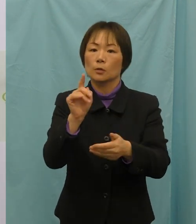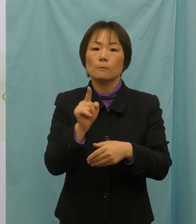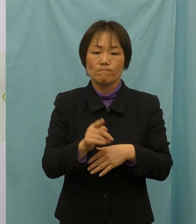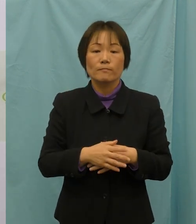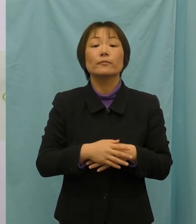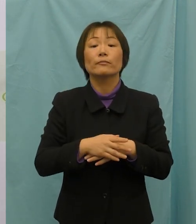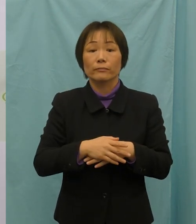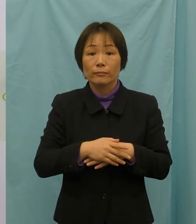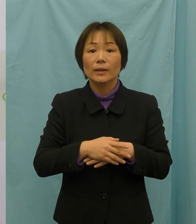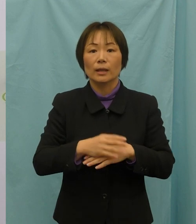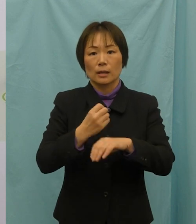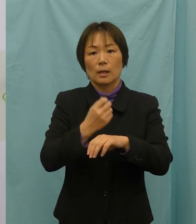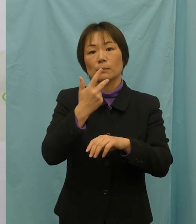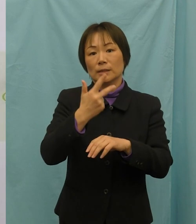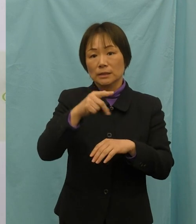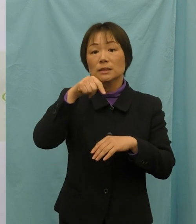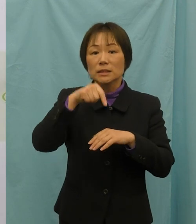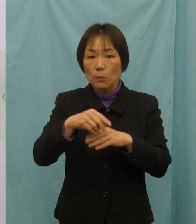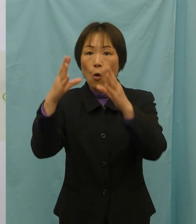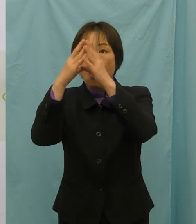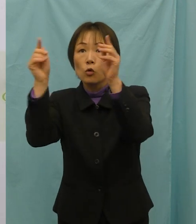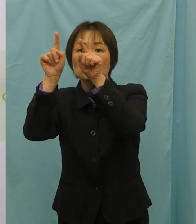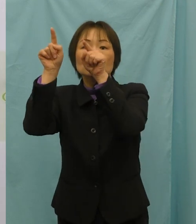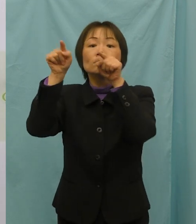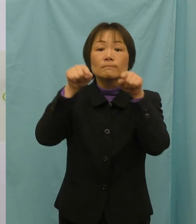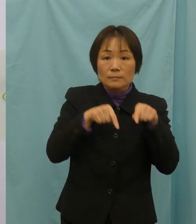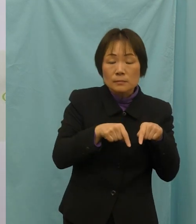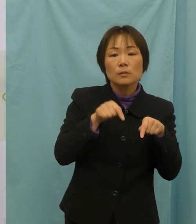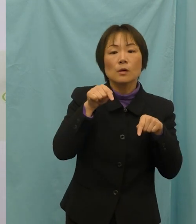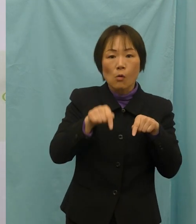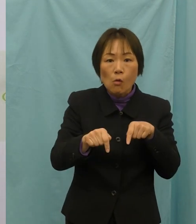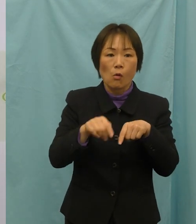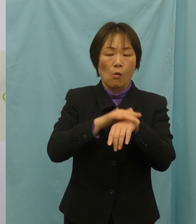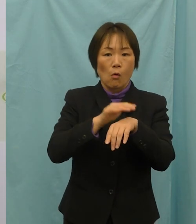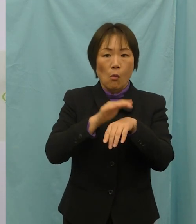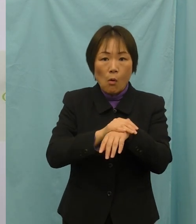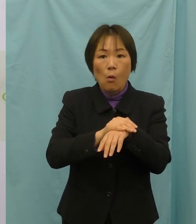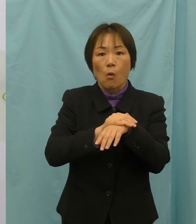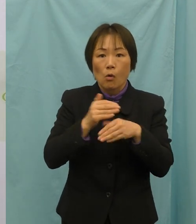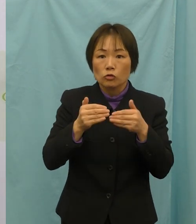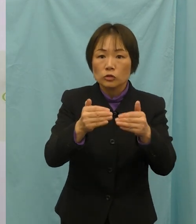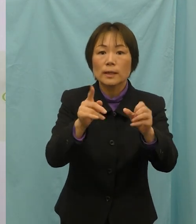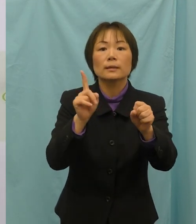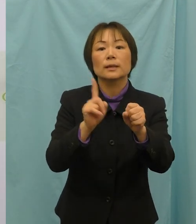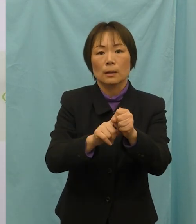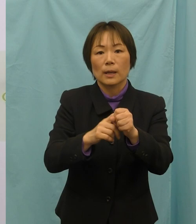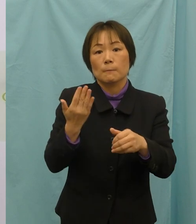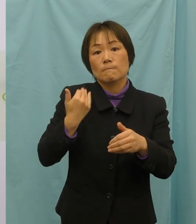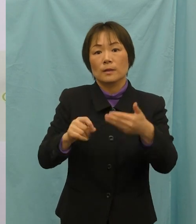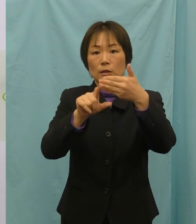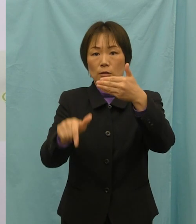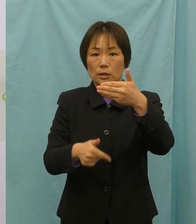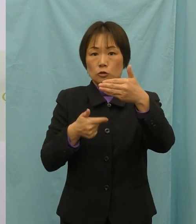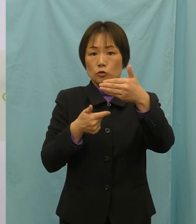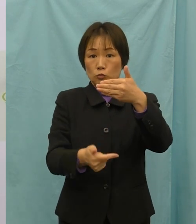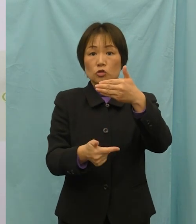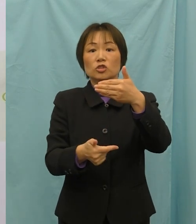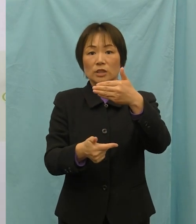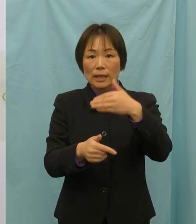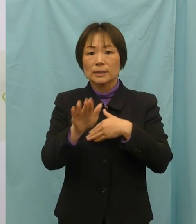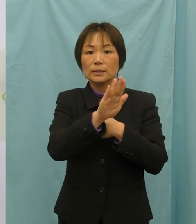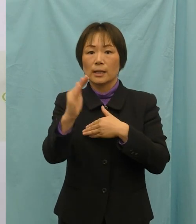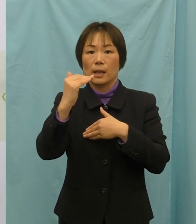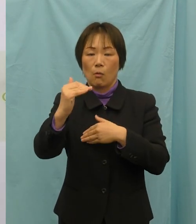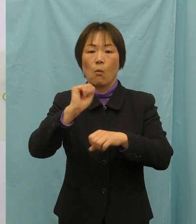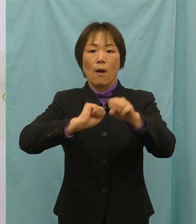です。本市でも脱炭素の取り組みをさらに加速させるため、本年9月6日